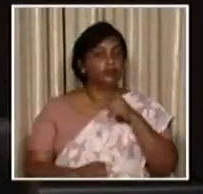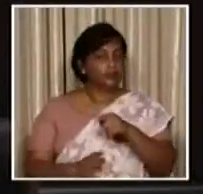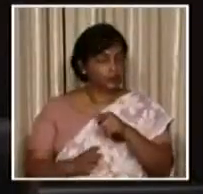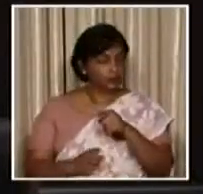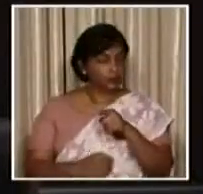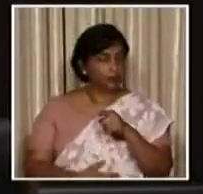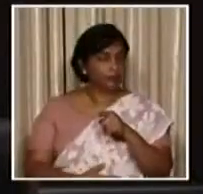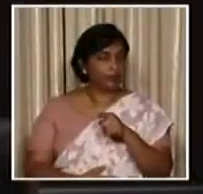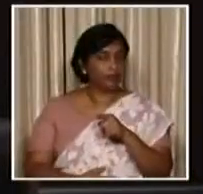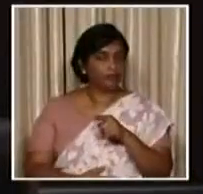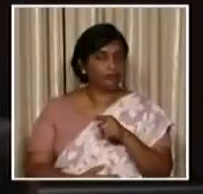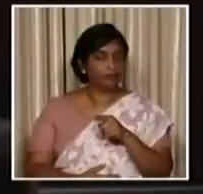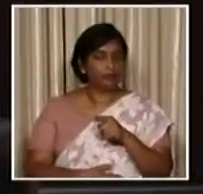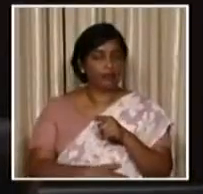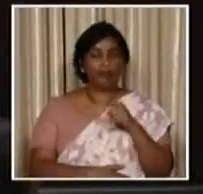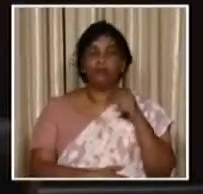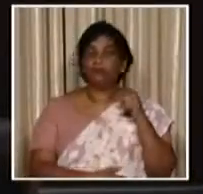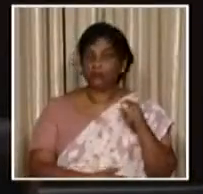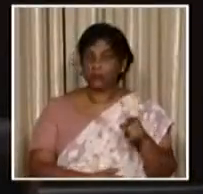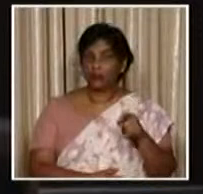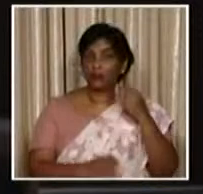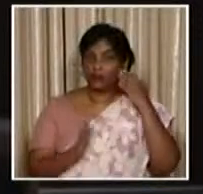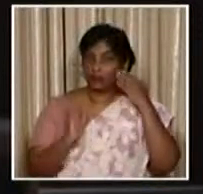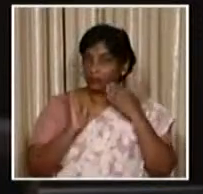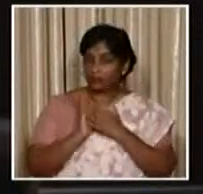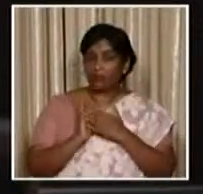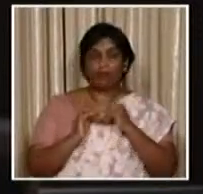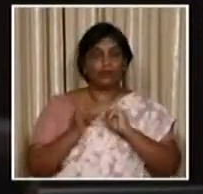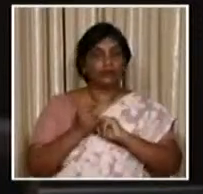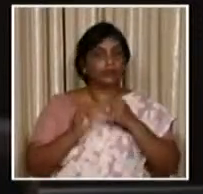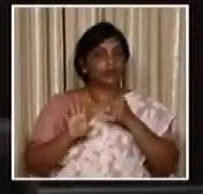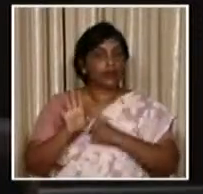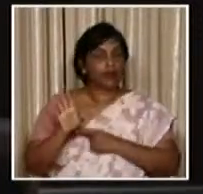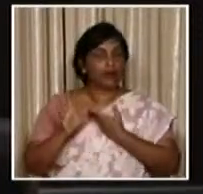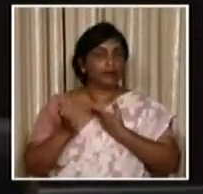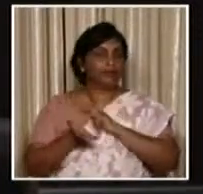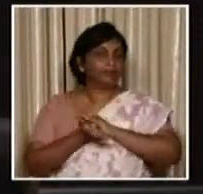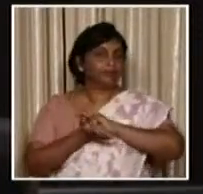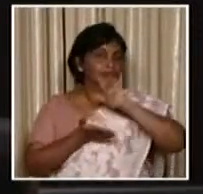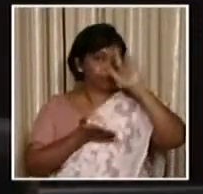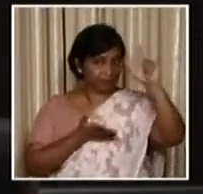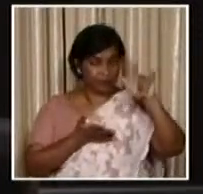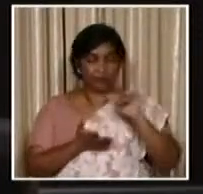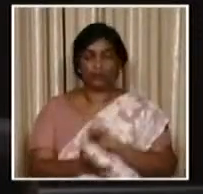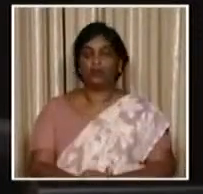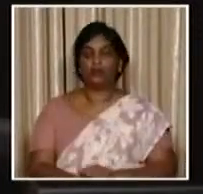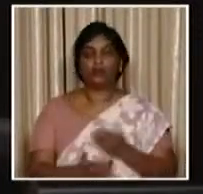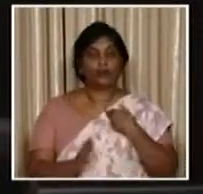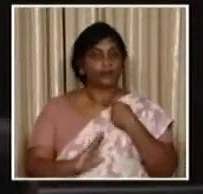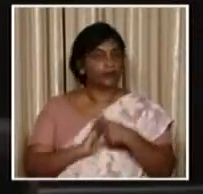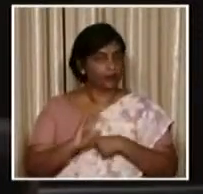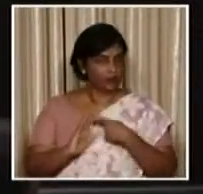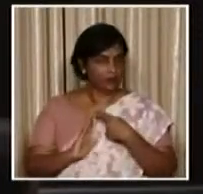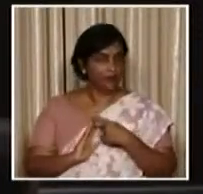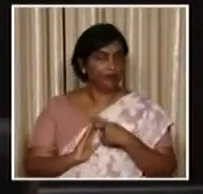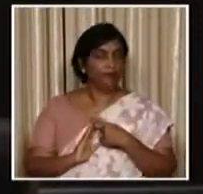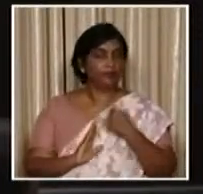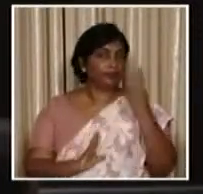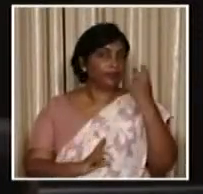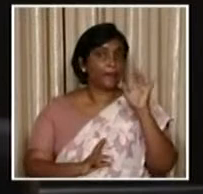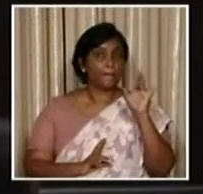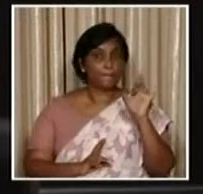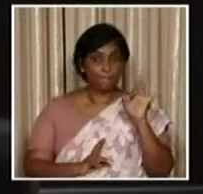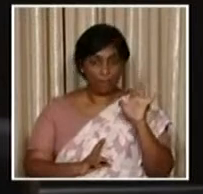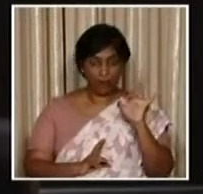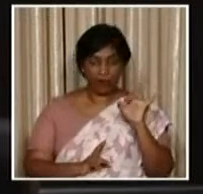මේකට මේ වෙනුවෙන් සිරියාවට කණ්ඩායම් පිටත් කරලා යවනවා අපේ රටේ